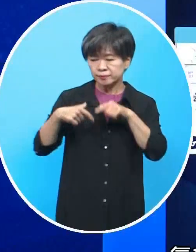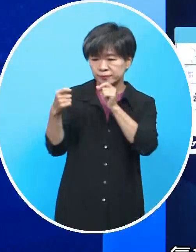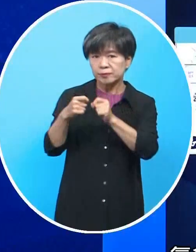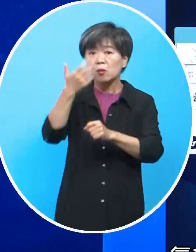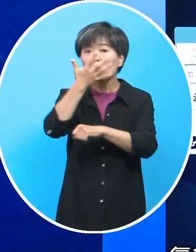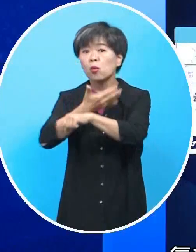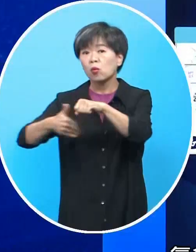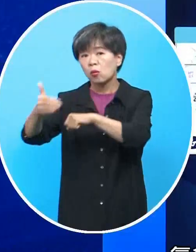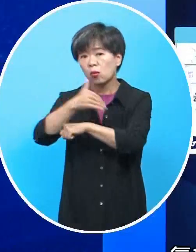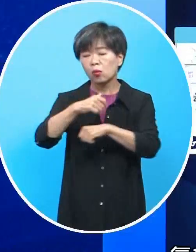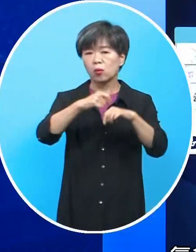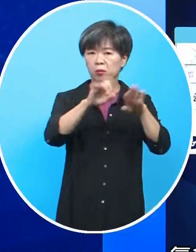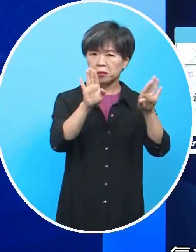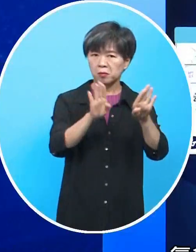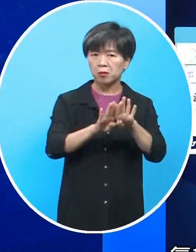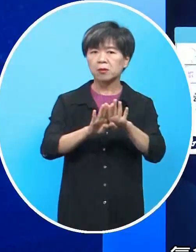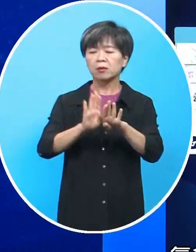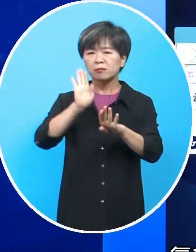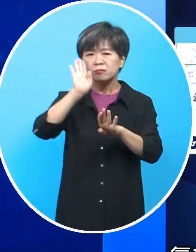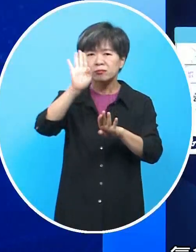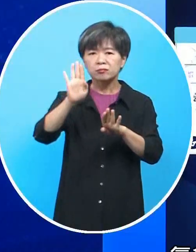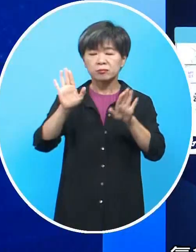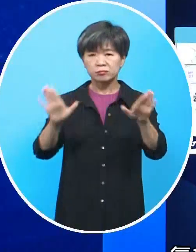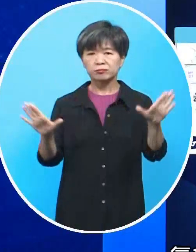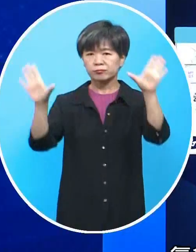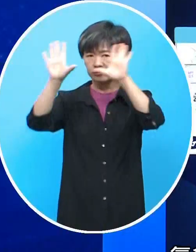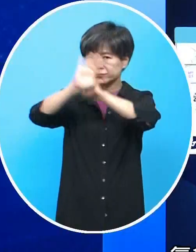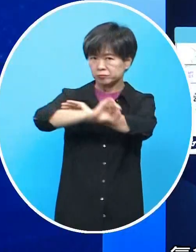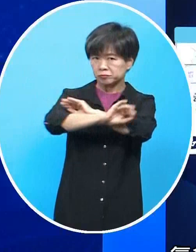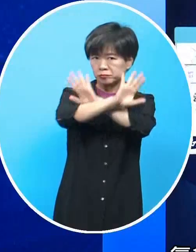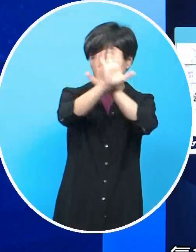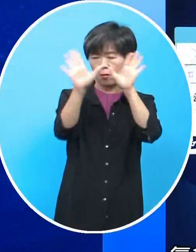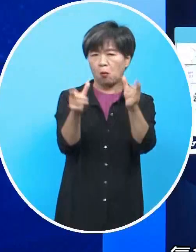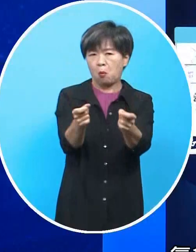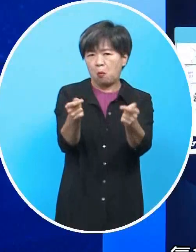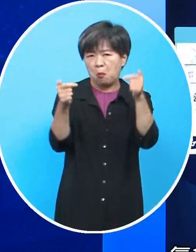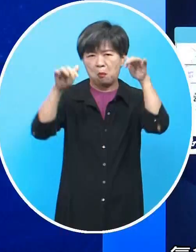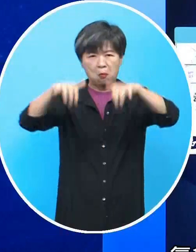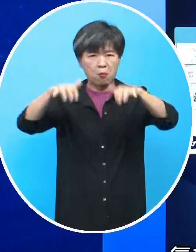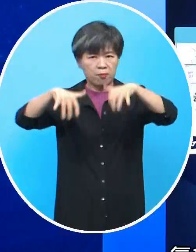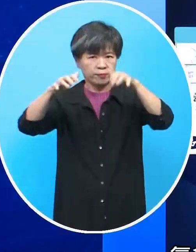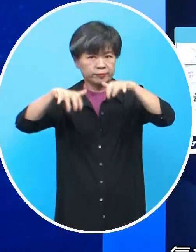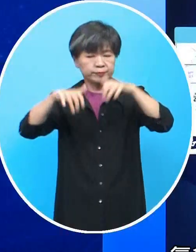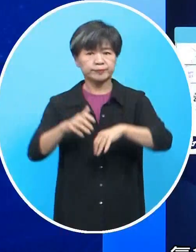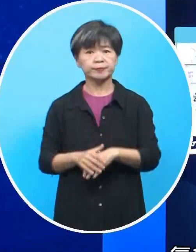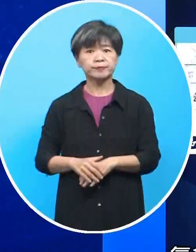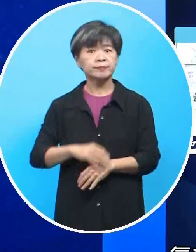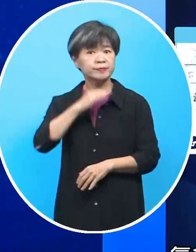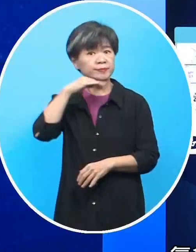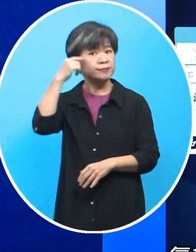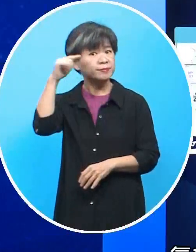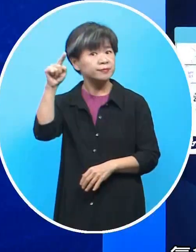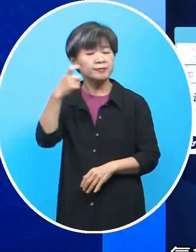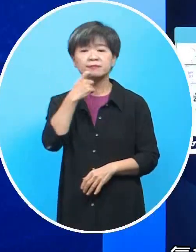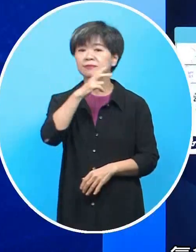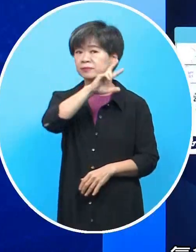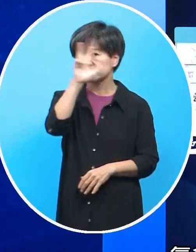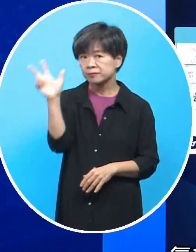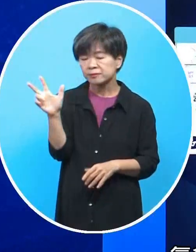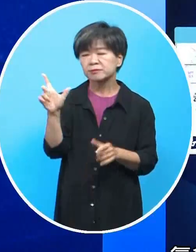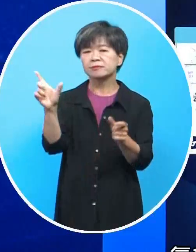下来的金门，在今天晚上到明天清晨雨势会明显的加大。到了明天白天，随着台